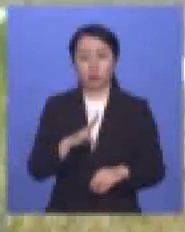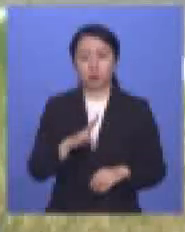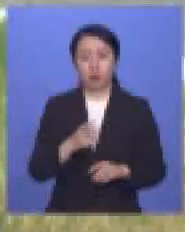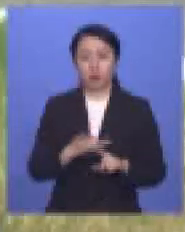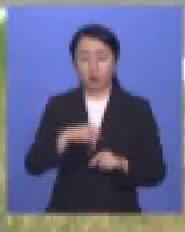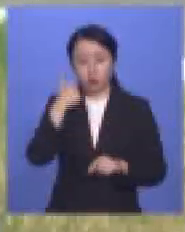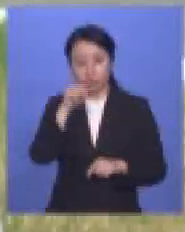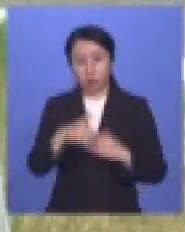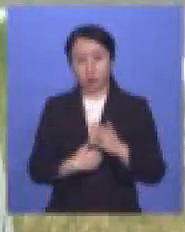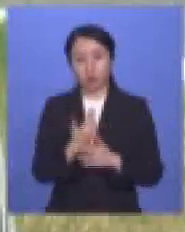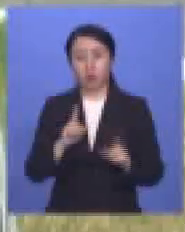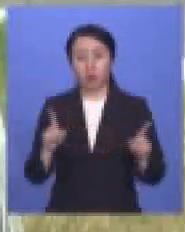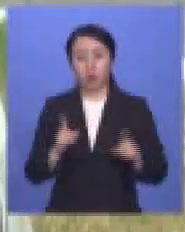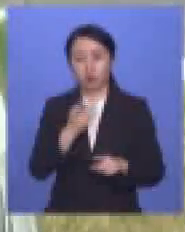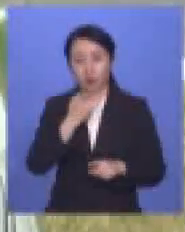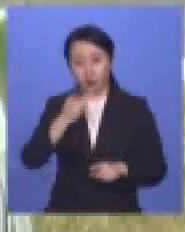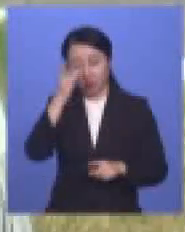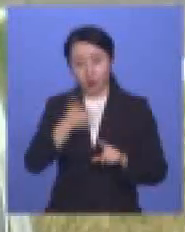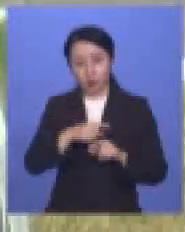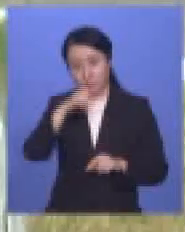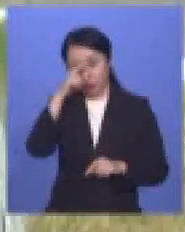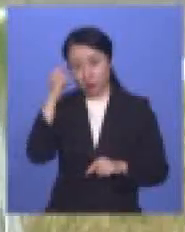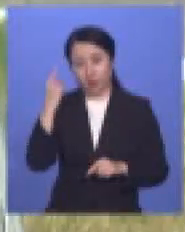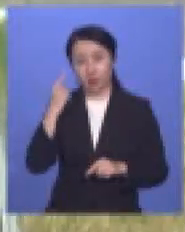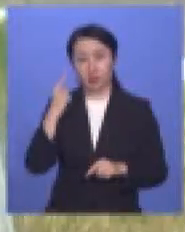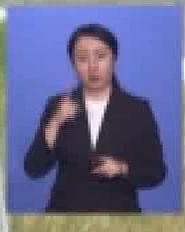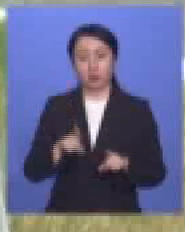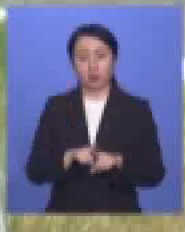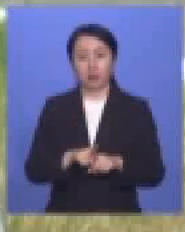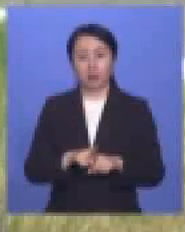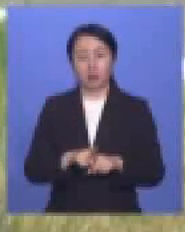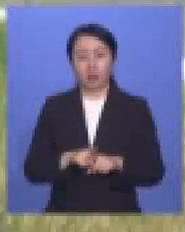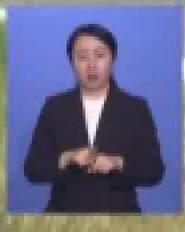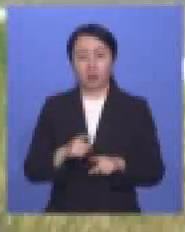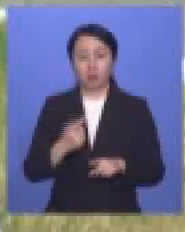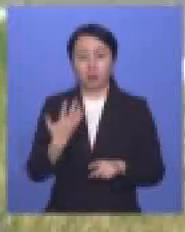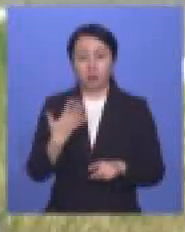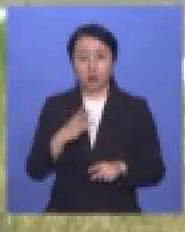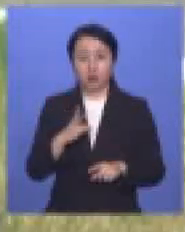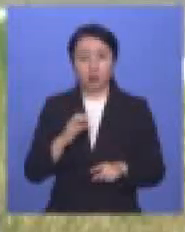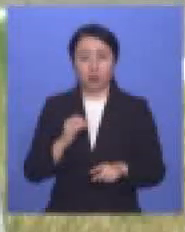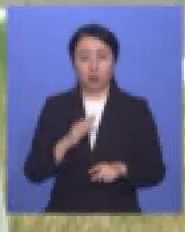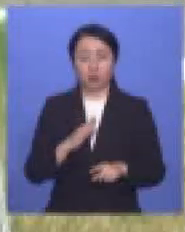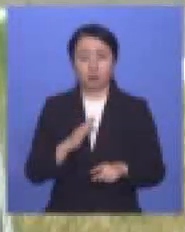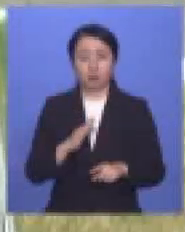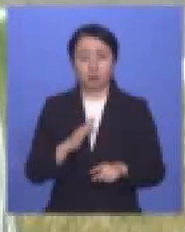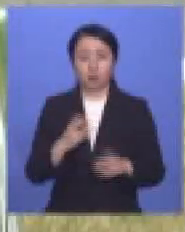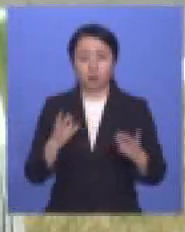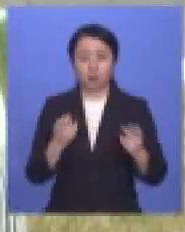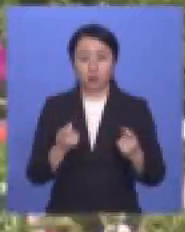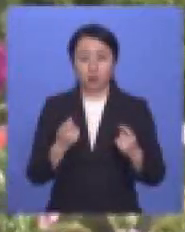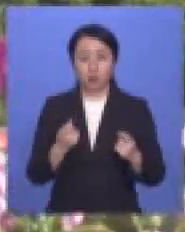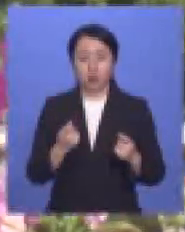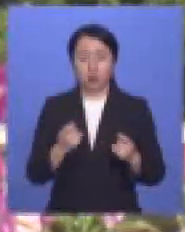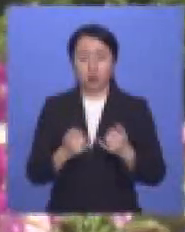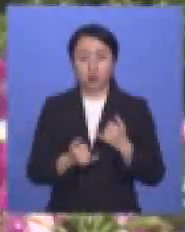этом году опять получилось так, что лето выдалось жаркое, почва прогревалась более 50 градусов. То есть немножко у нас